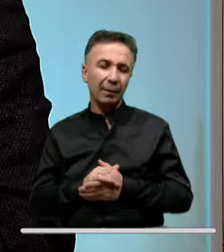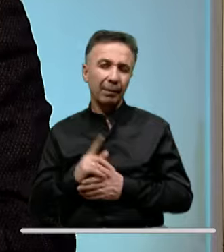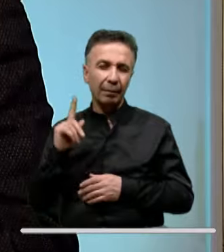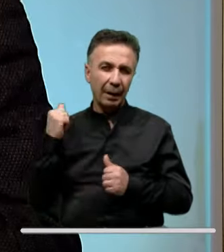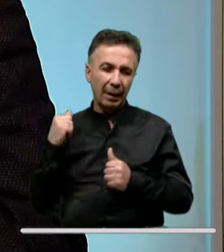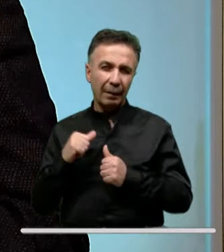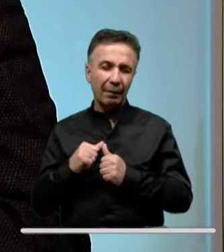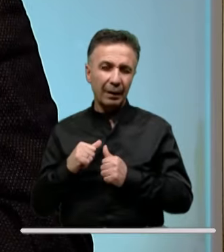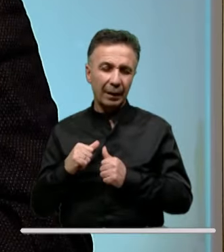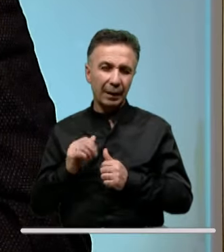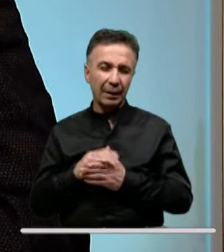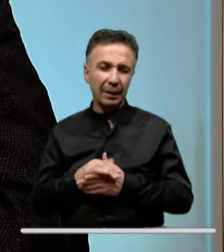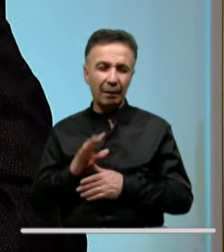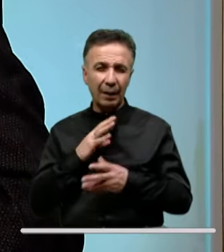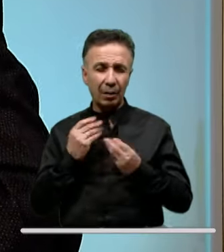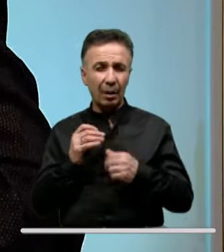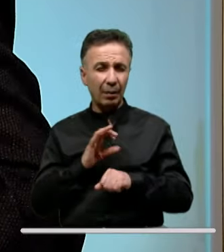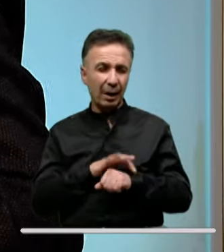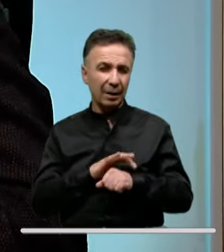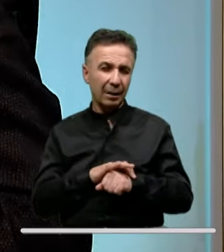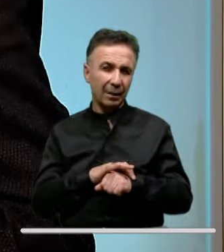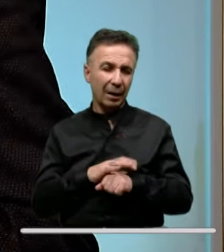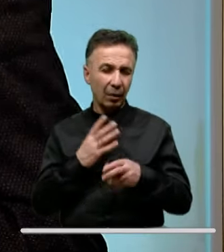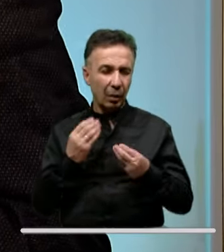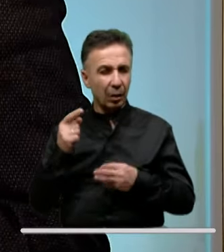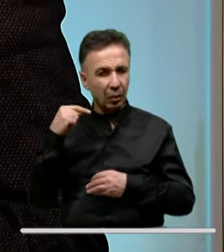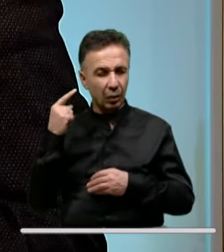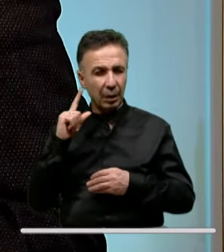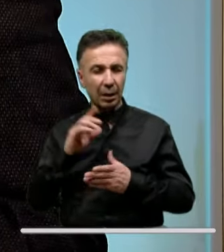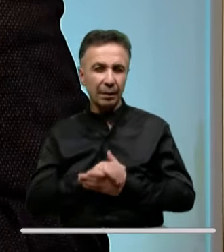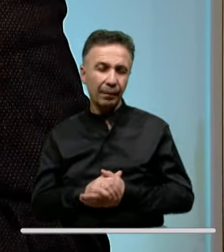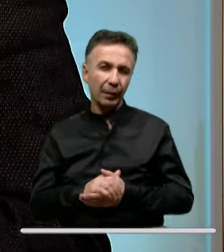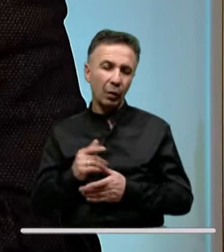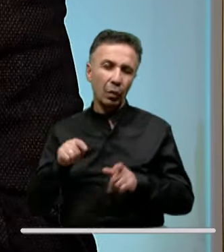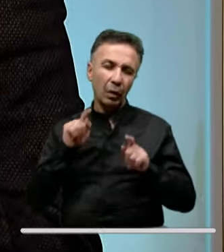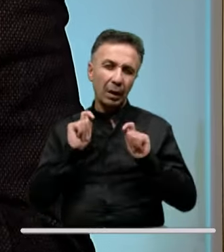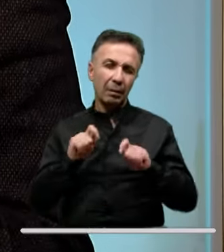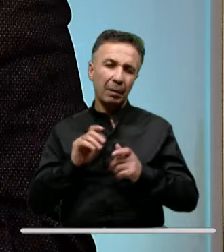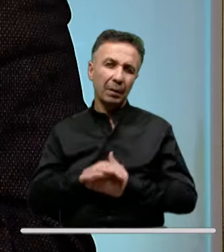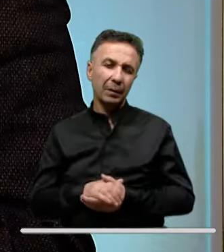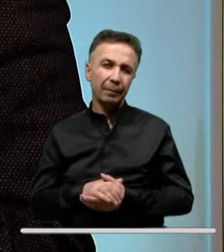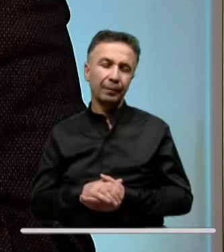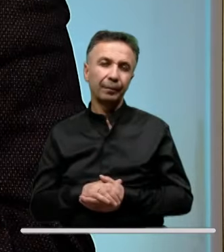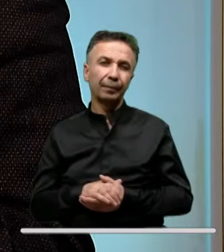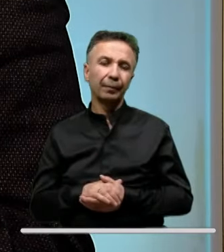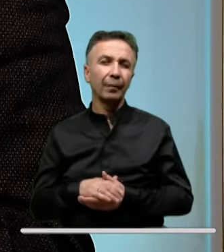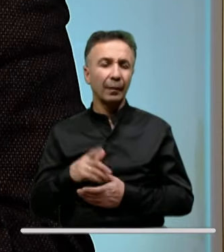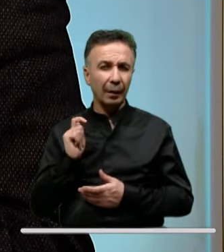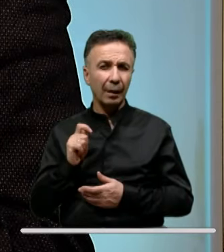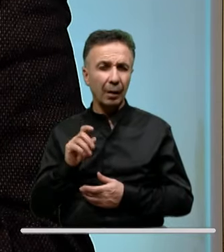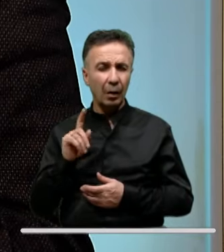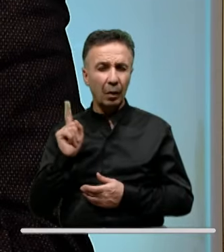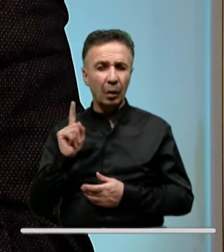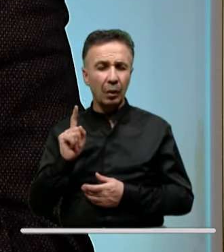da tekrar etse var olan o rahatsızlığın bir parçası olarak düşünülebilir. Yani şunu yapabiliyorsa efendim gerçekten